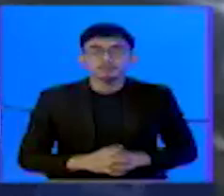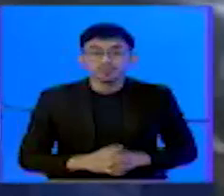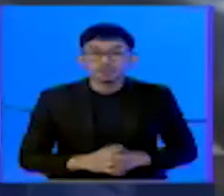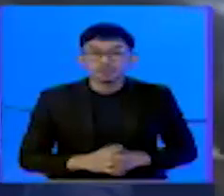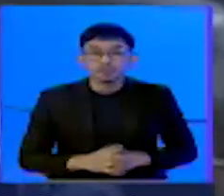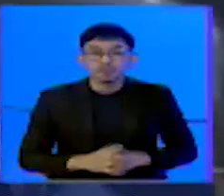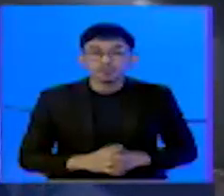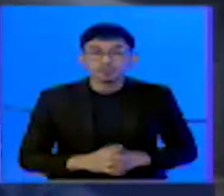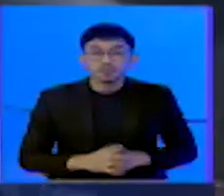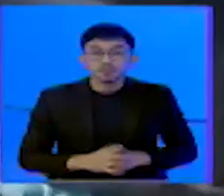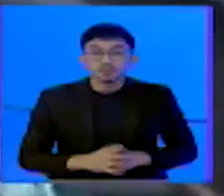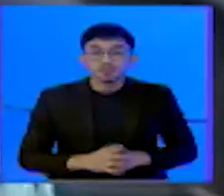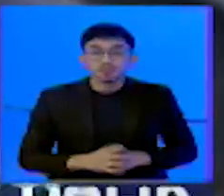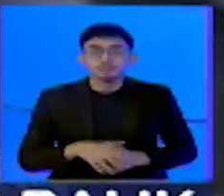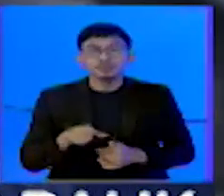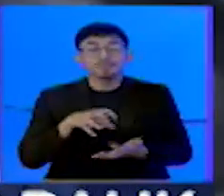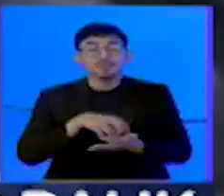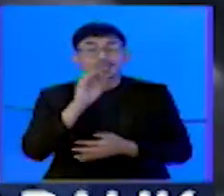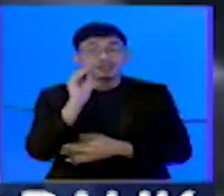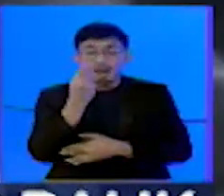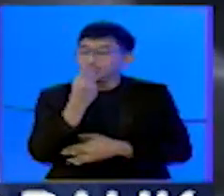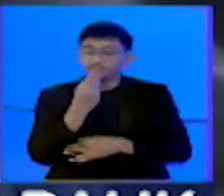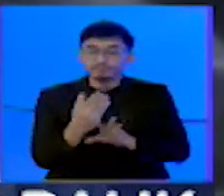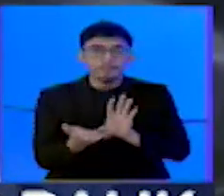Wisatawan asal Jakarta ini diminta putar balik.